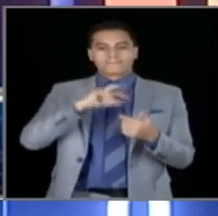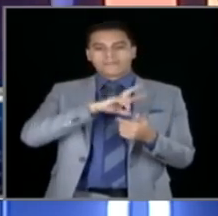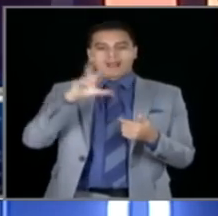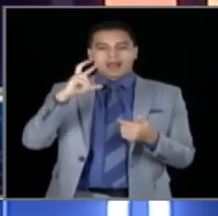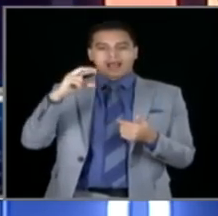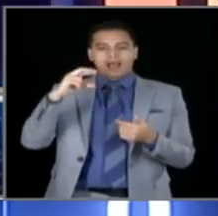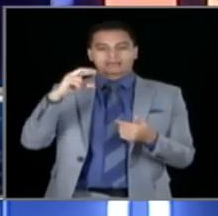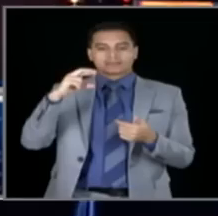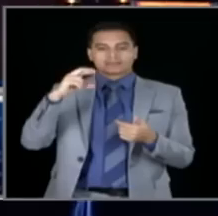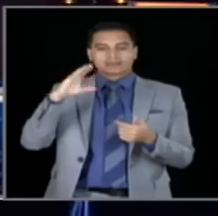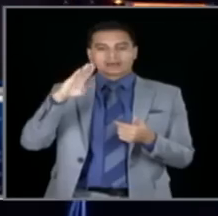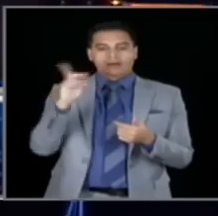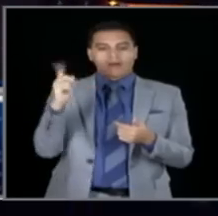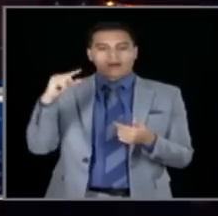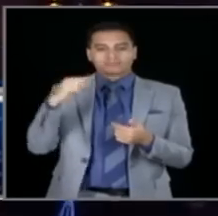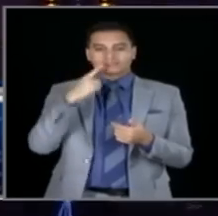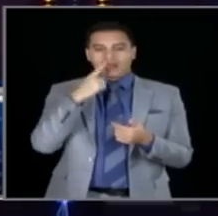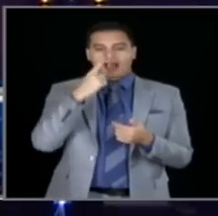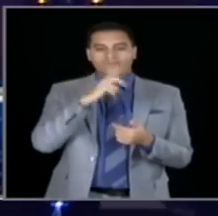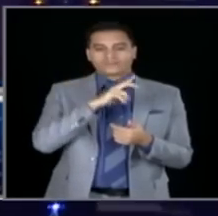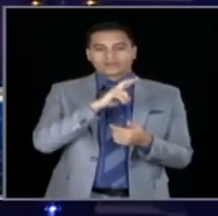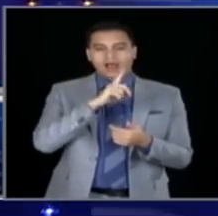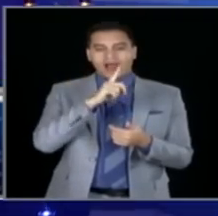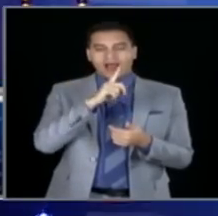عام 1071؟